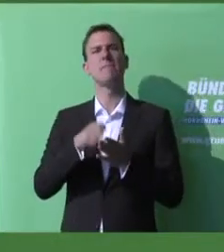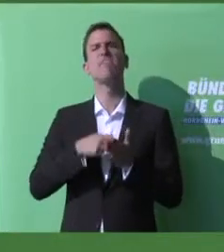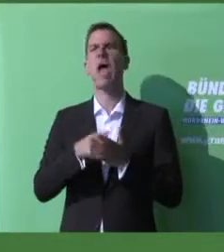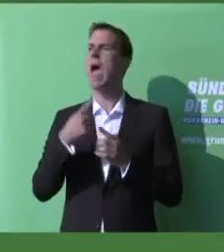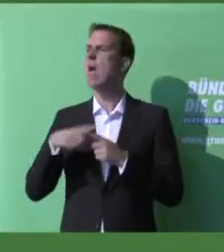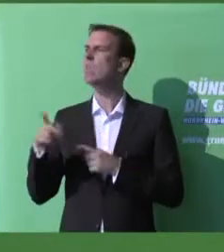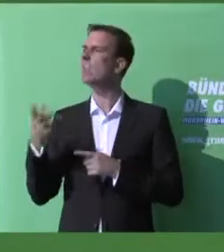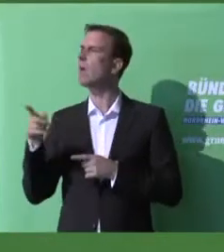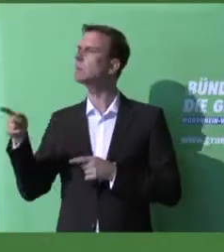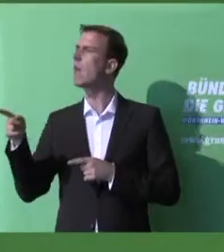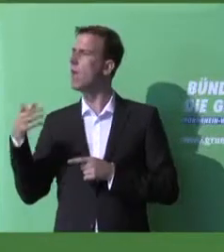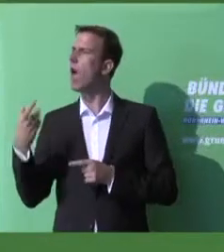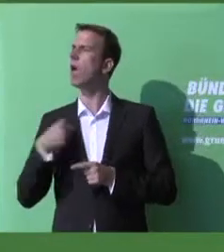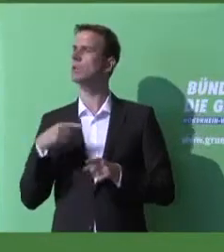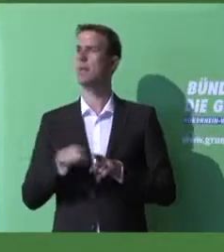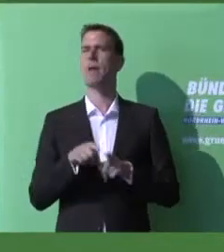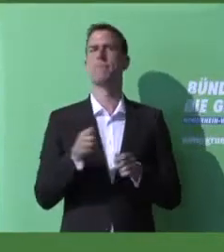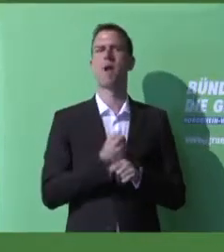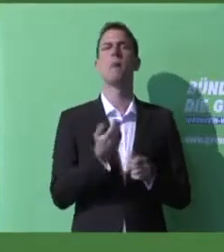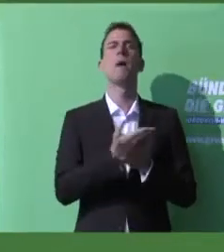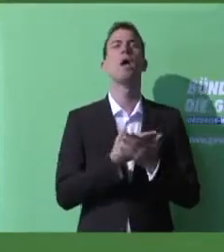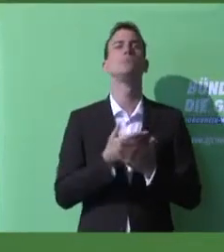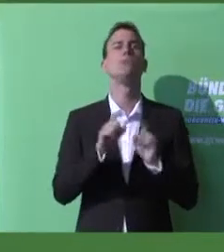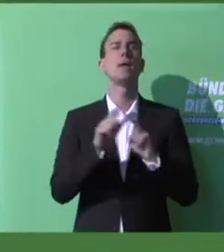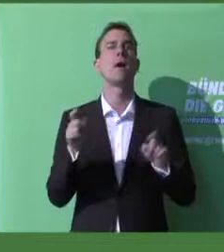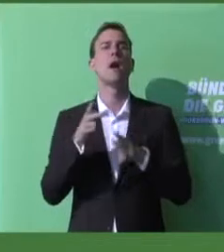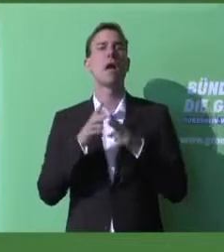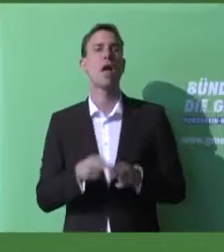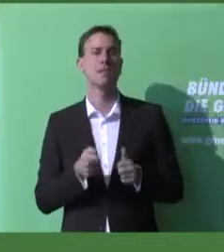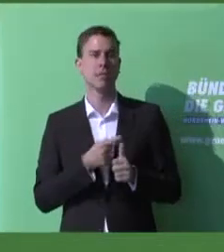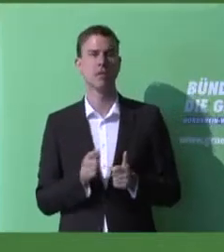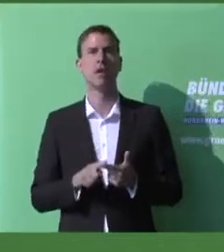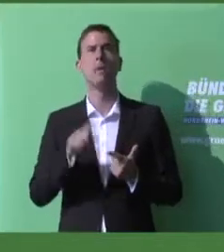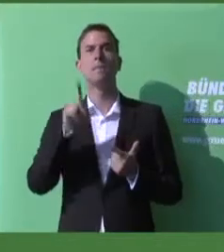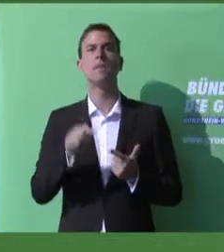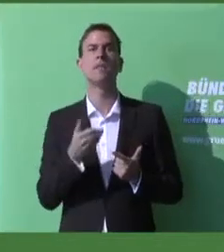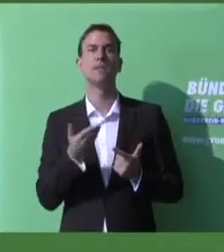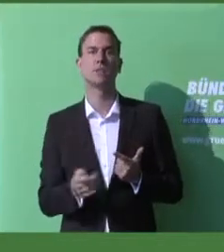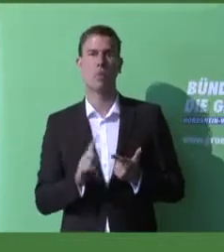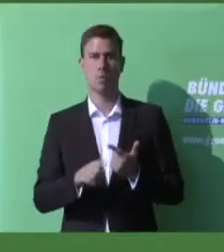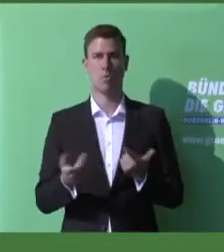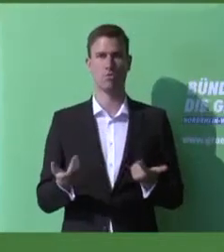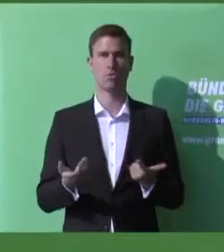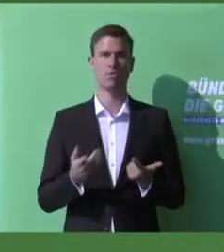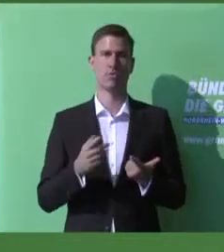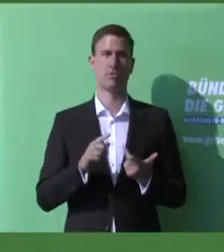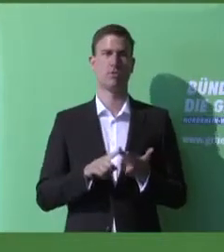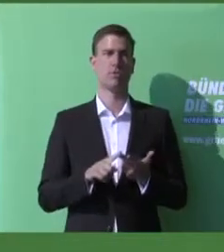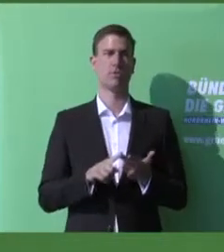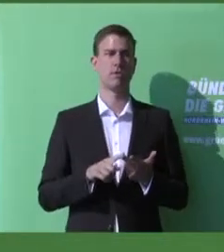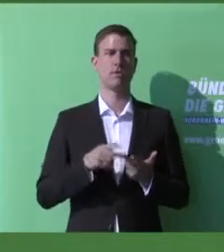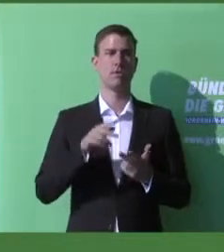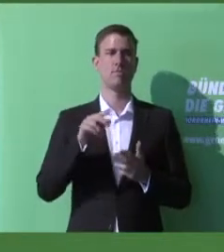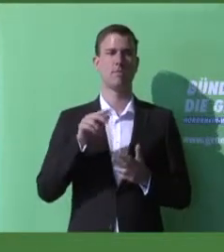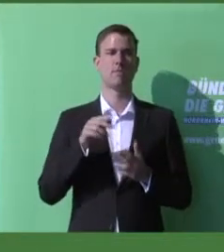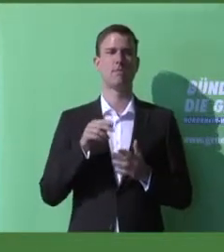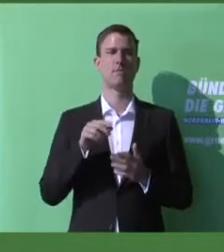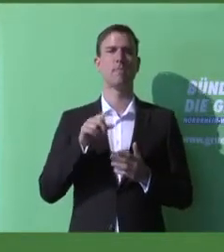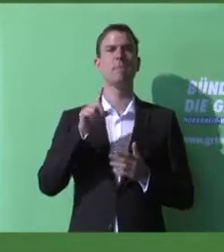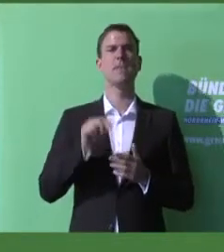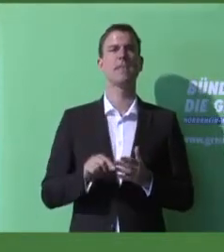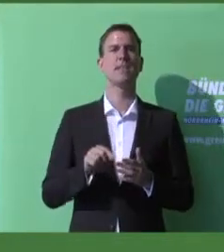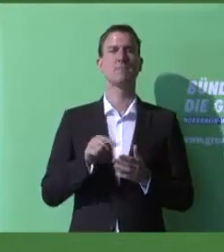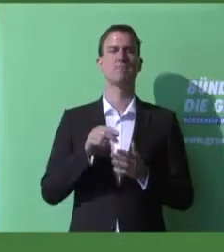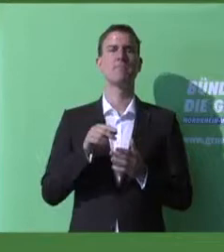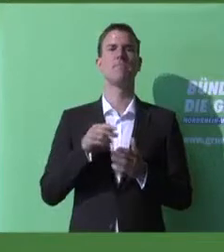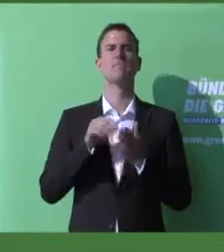abschreibt. Sei es bei der Rente, beim Mindestlohn, bei der Mietpreisbremse. Diese